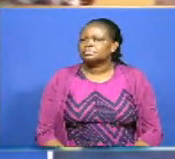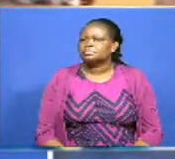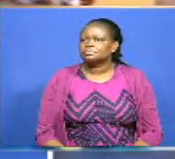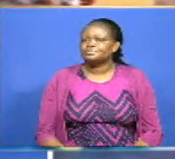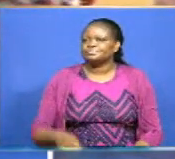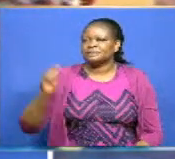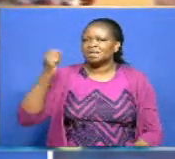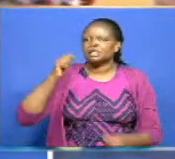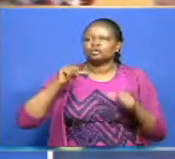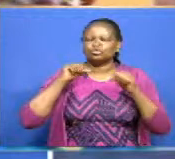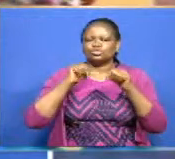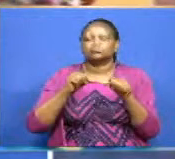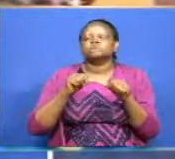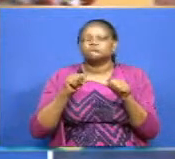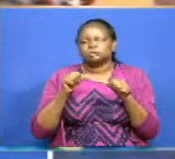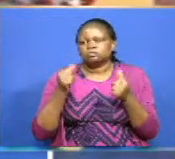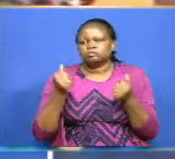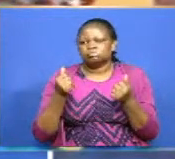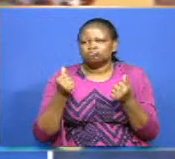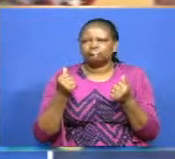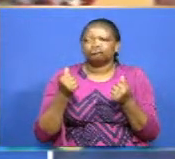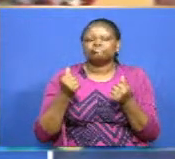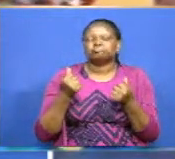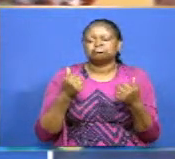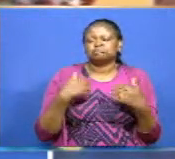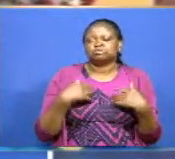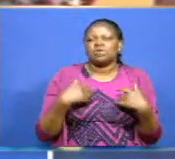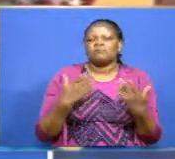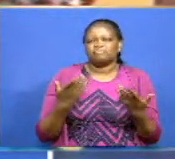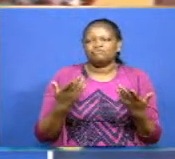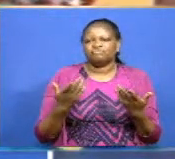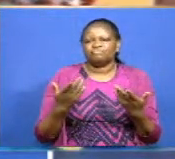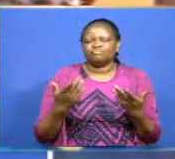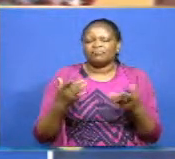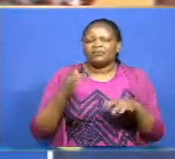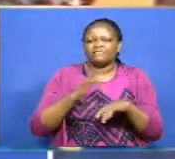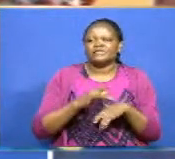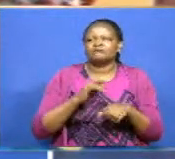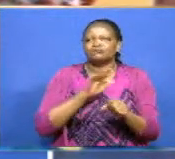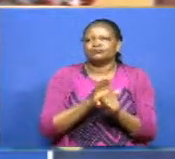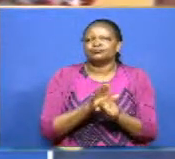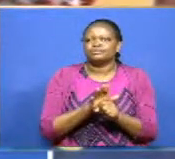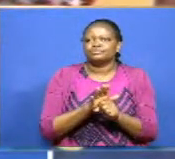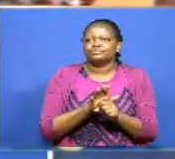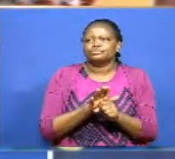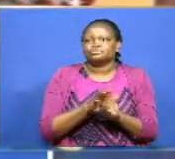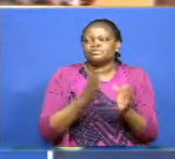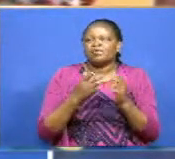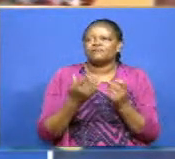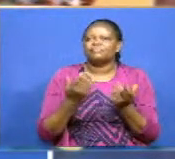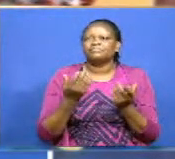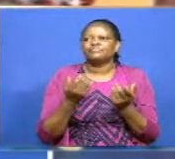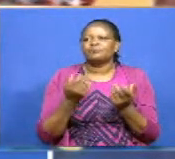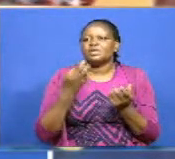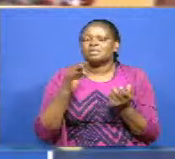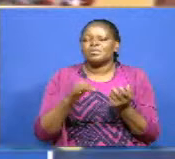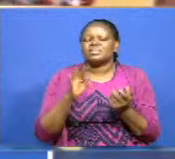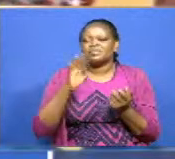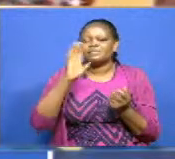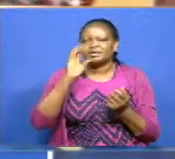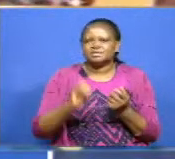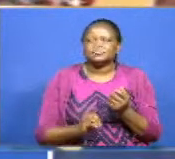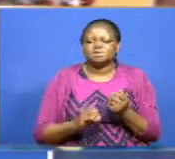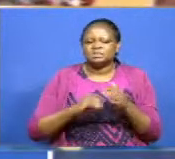Kenya inaendelea kushuhudia idadi ya kupungua ya maambukizi ya COVID-19, kiwango cha maambukizi cha chini ya 5% kikidumishwa kwa wiki